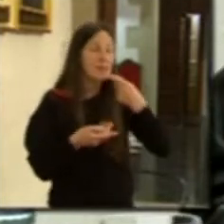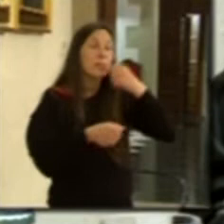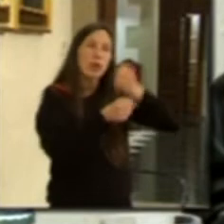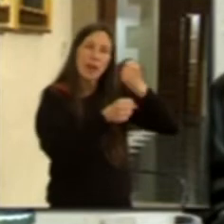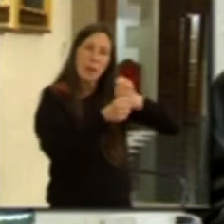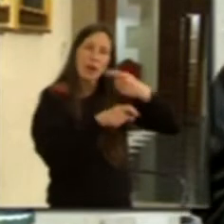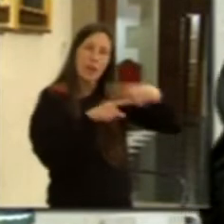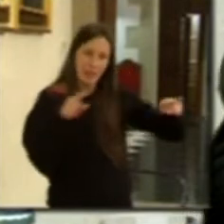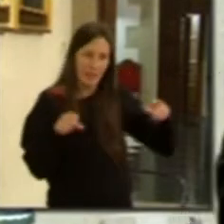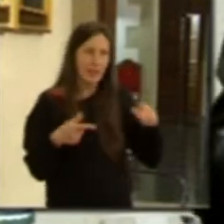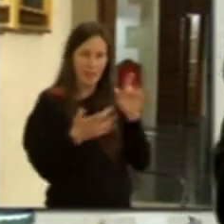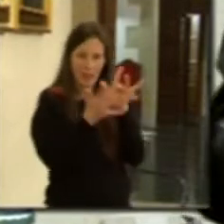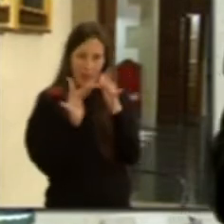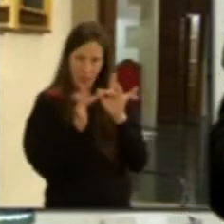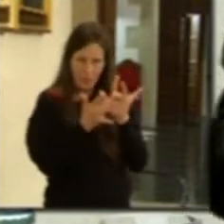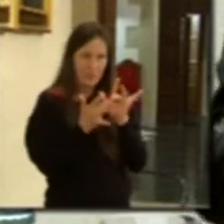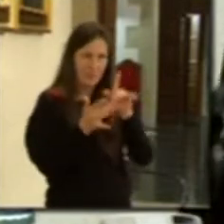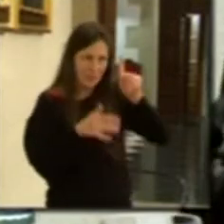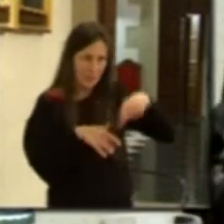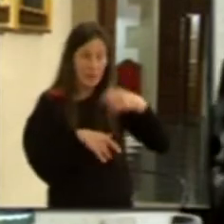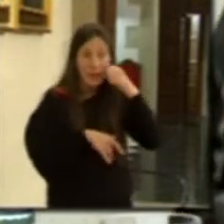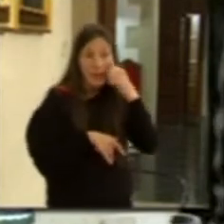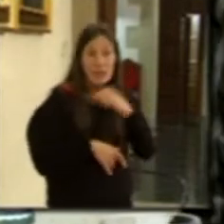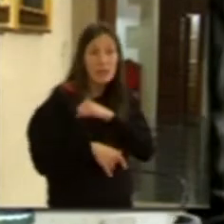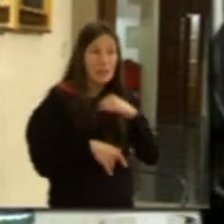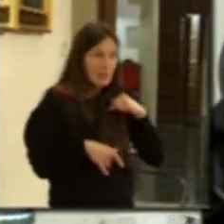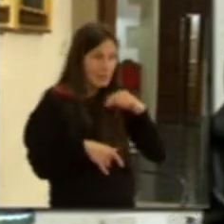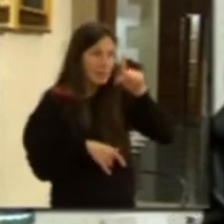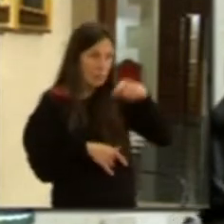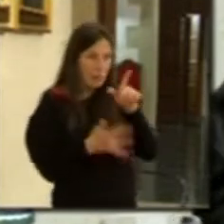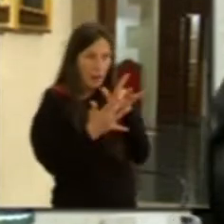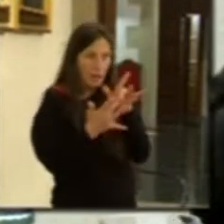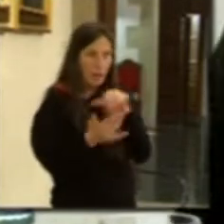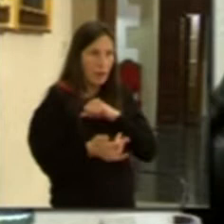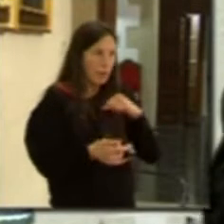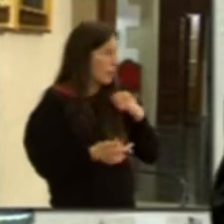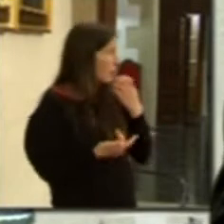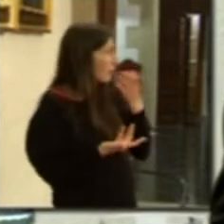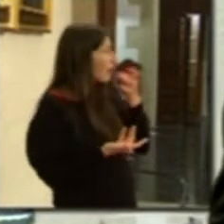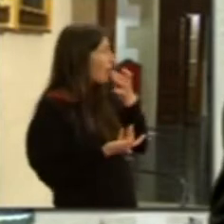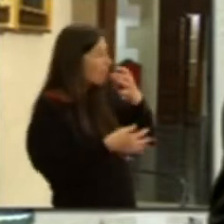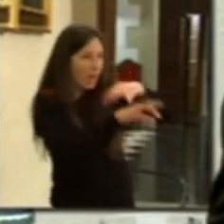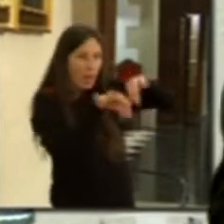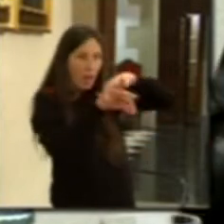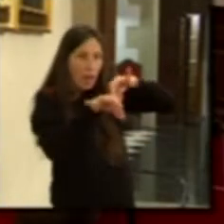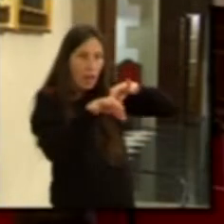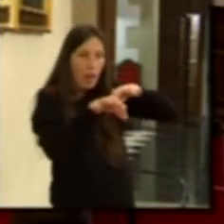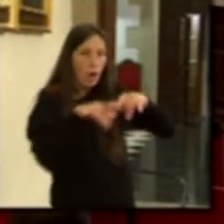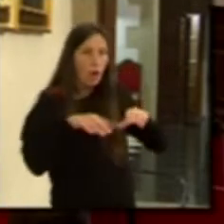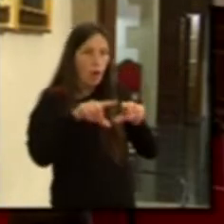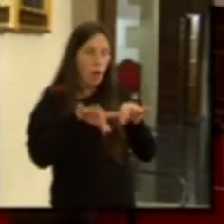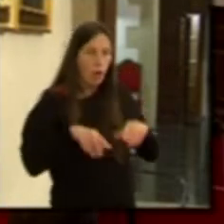de creixement, i en les relacions personals. Aquí tenim dos amics que fan un cafè a través de l'ordinador,